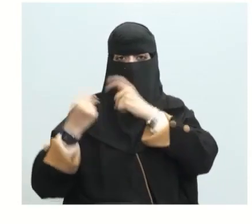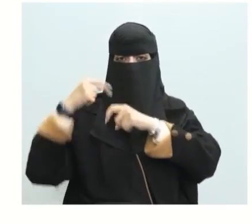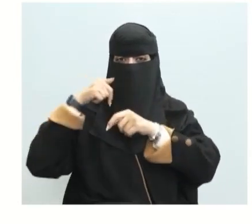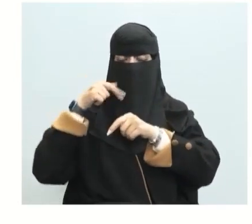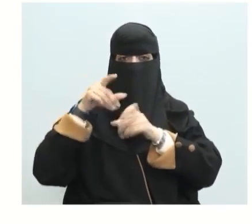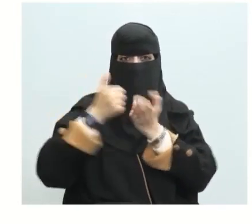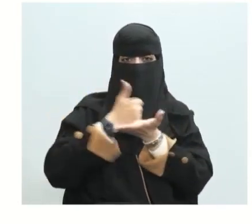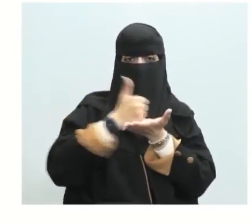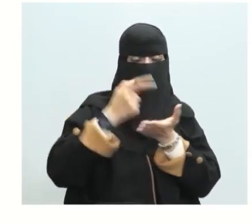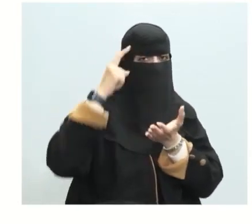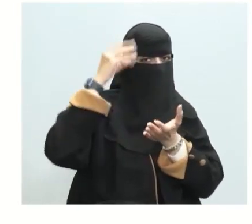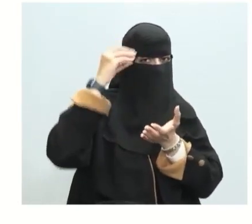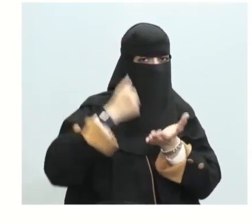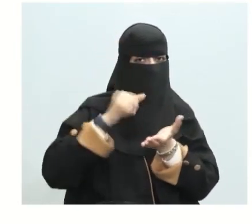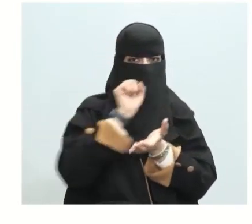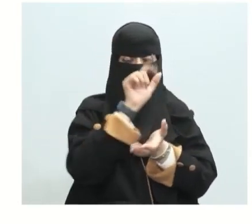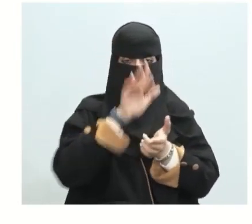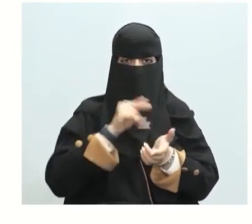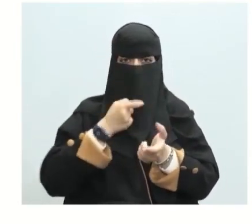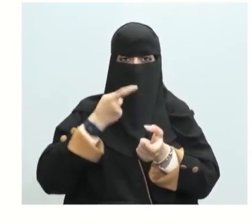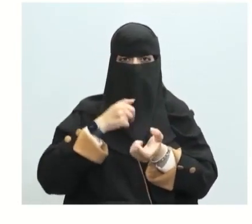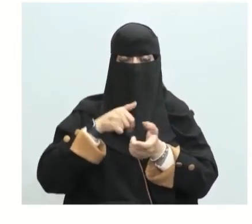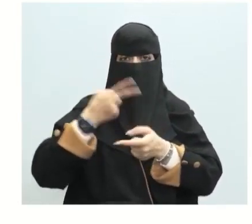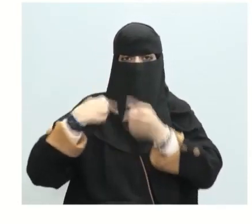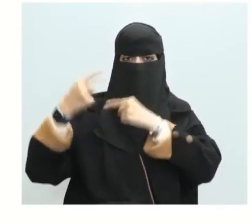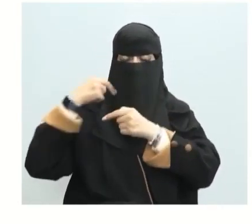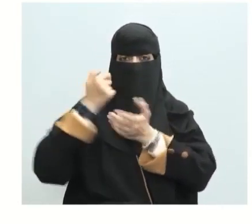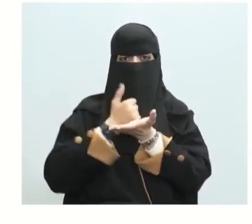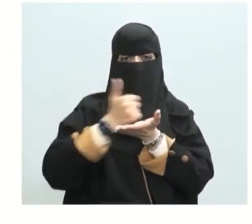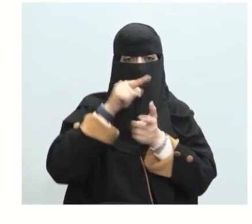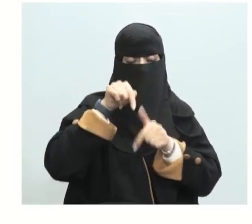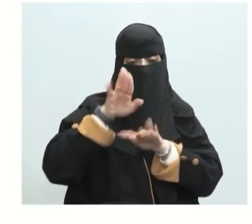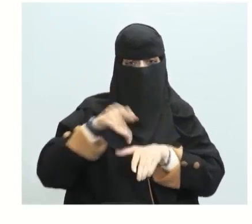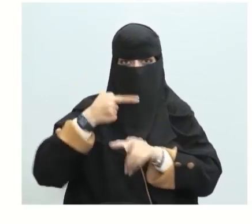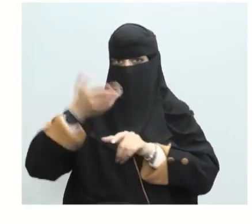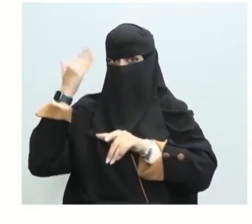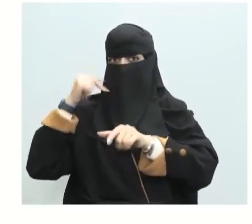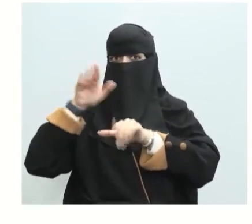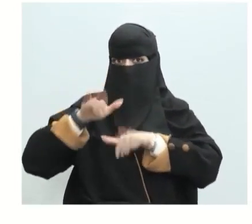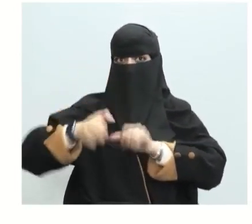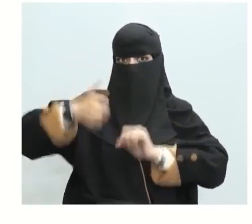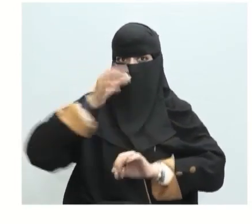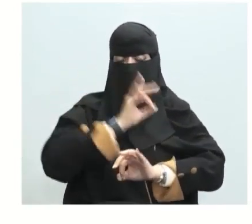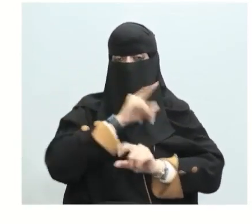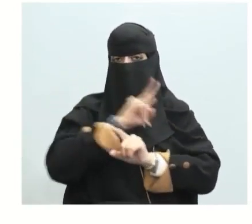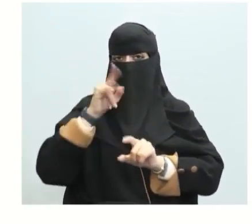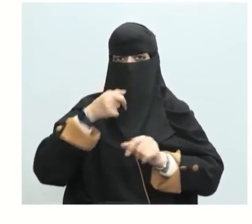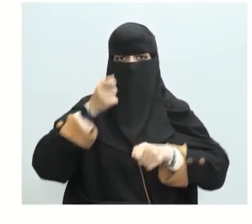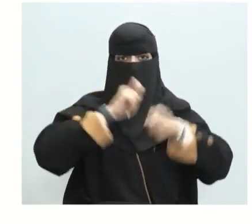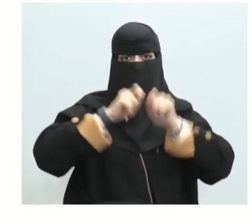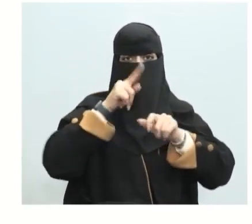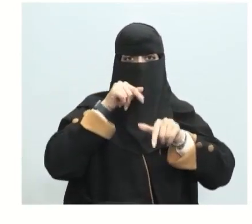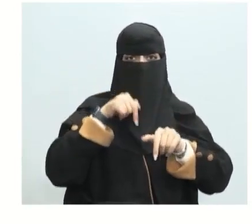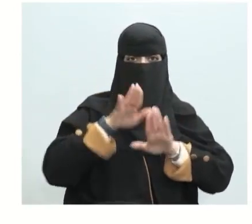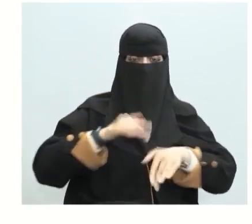تفكير معينه انها عادات وانماط ربما كانت صالحه في حينها ولكنها لن تكون مناسبه وانتم